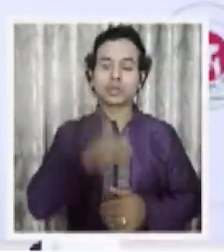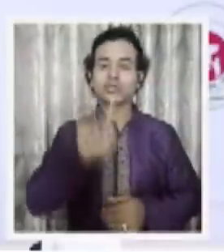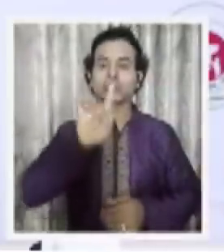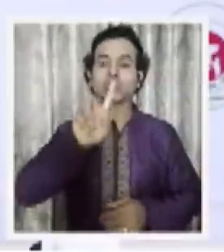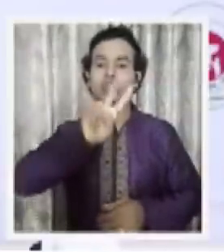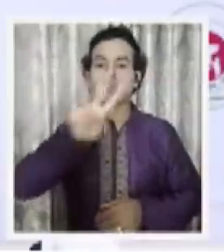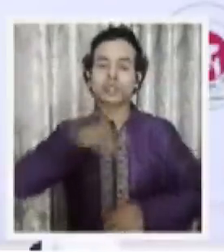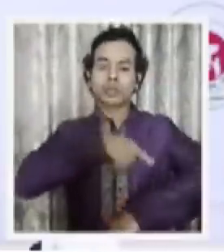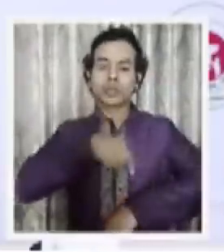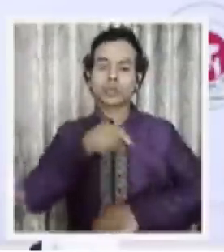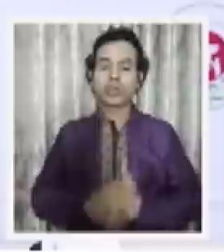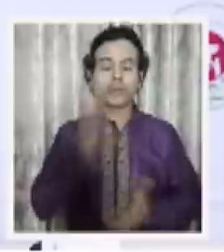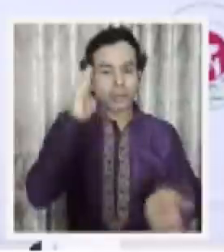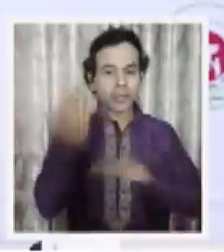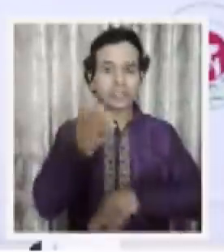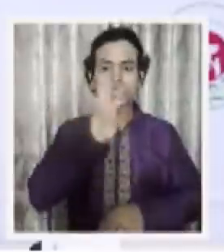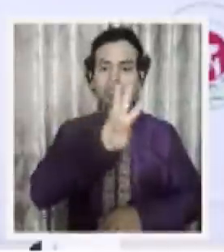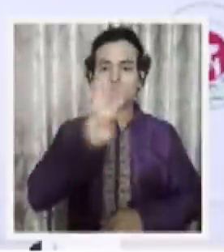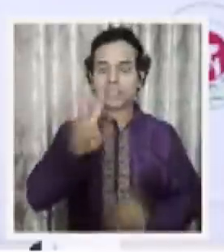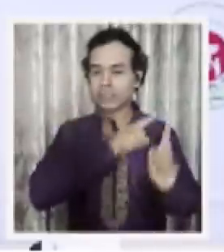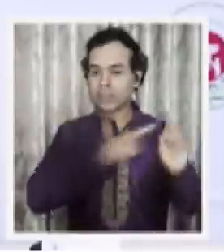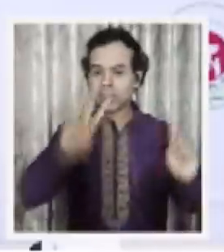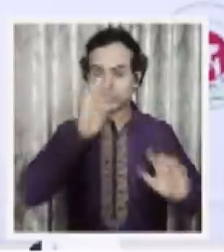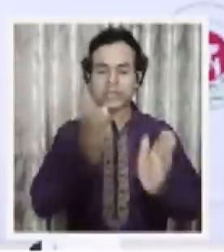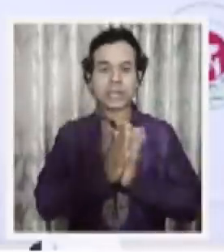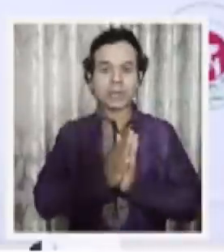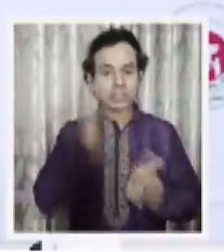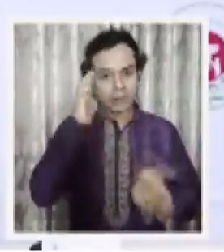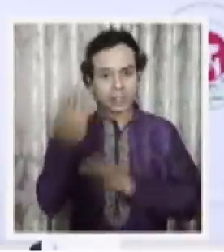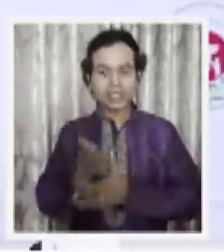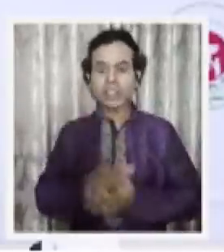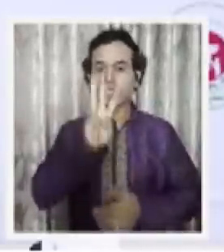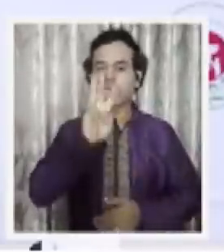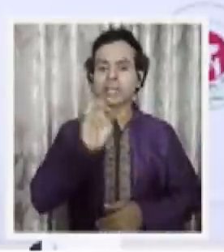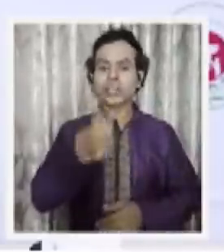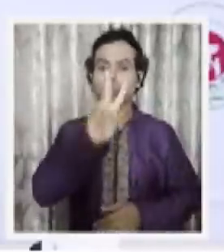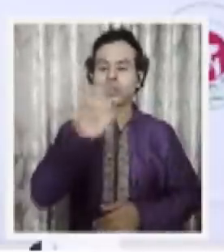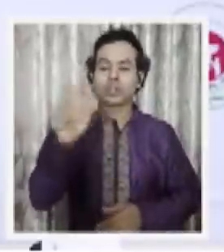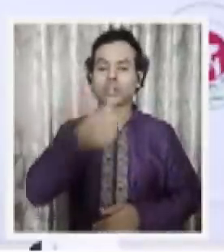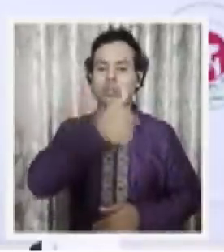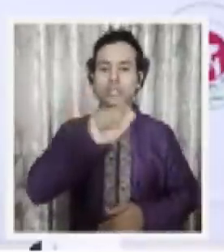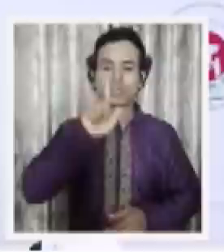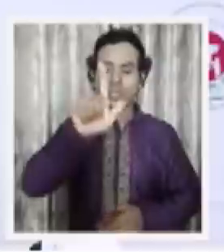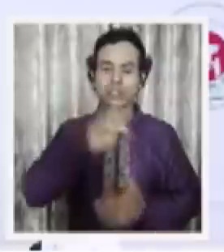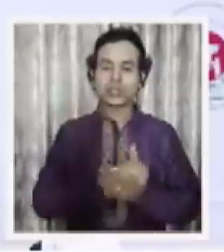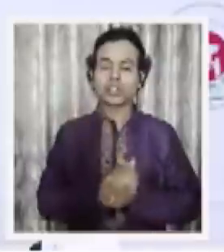57.46%। গত 24 ঘন্টায় মৃত্যুবরণ করেছেন 33 জন। এ পর্যন্ত মৃত্যুবরণ করলেন